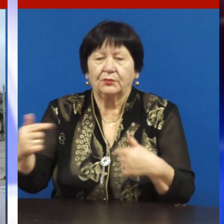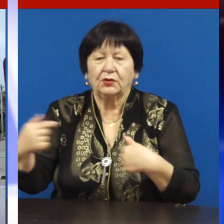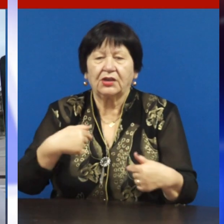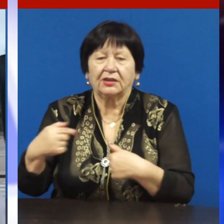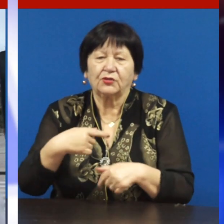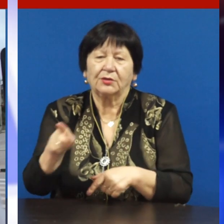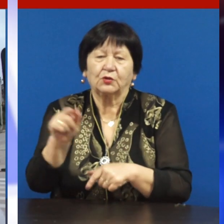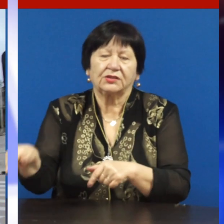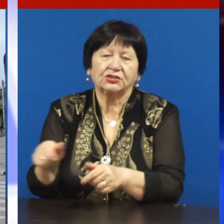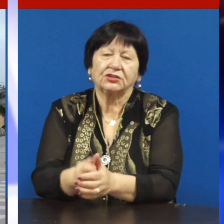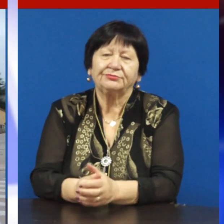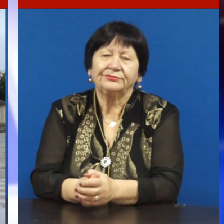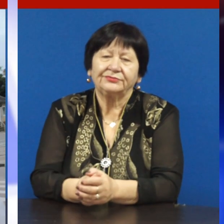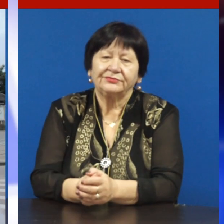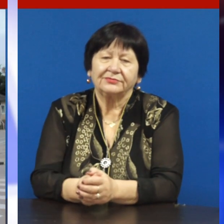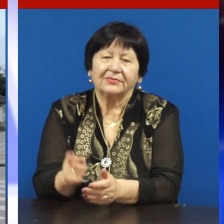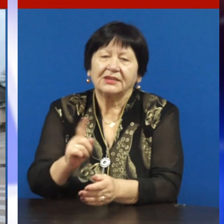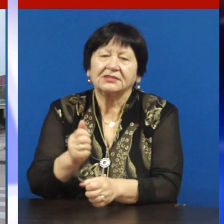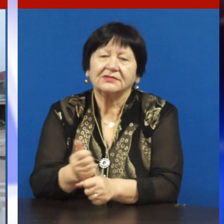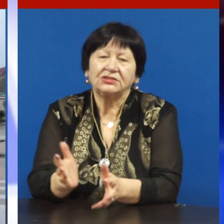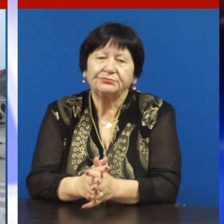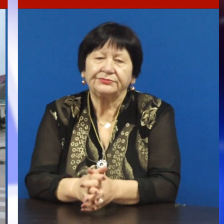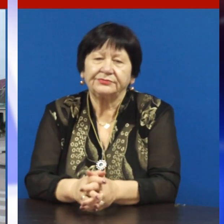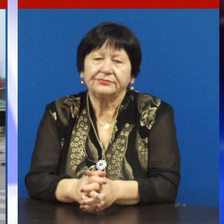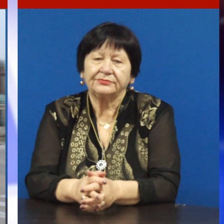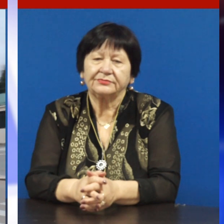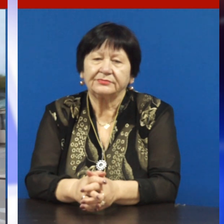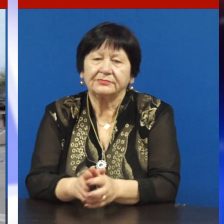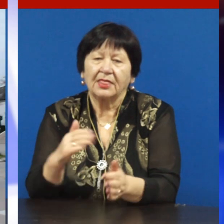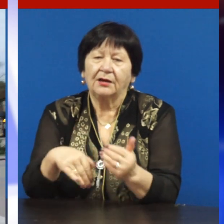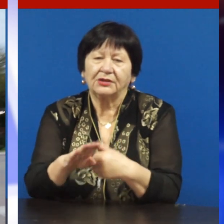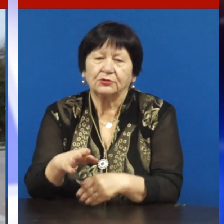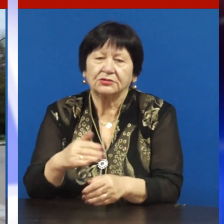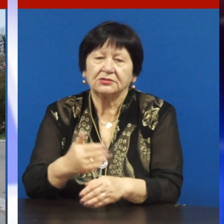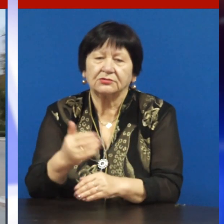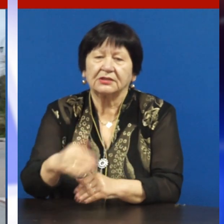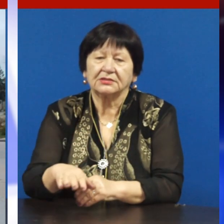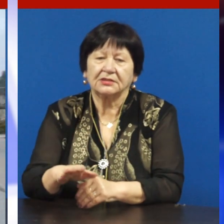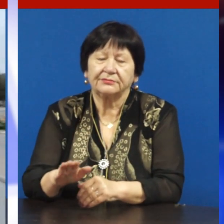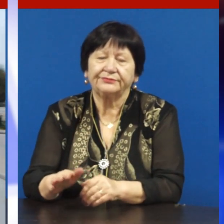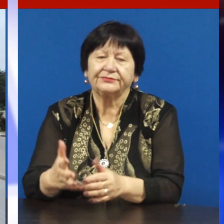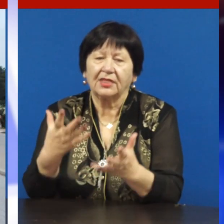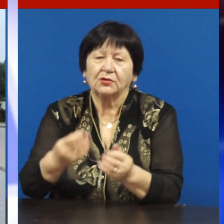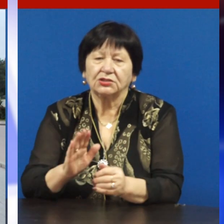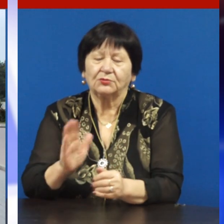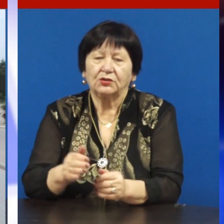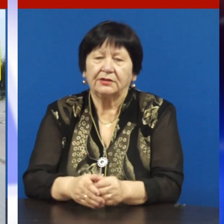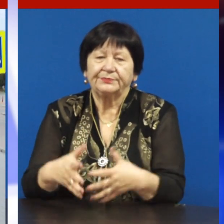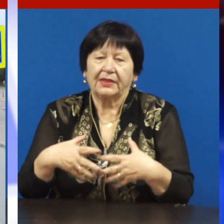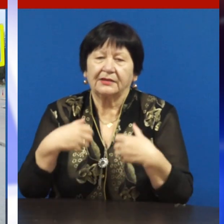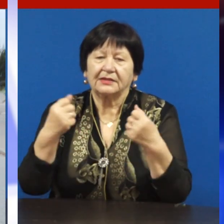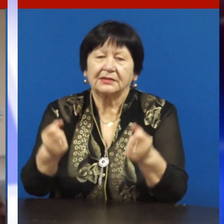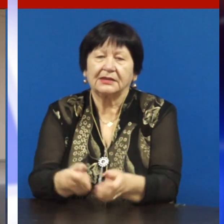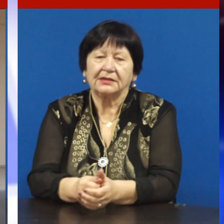dânșii Ce să facem bu bine Mă duc să nu întârzii Vă doresc o zi bună dumneavoast sănătate